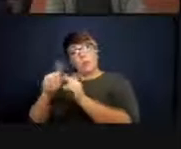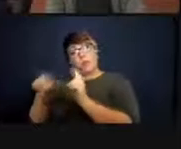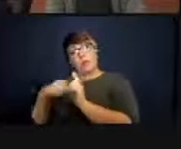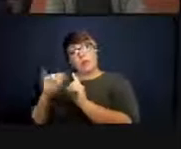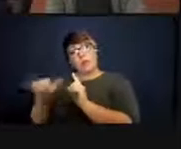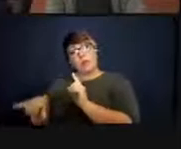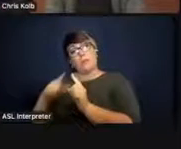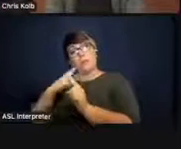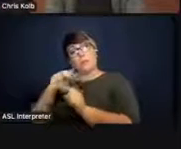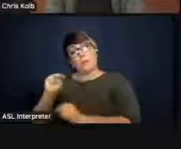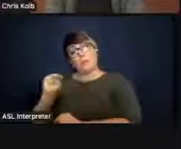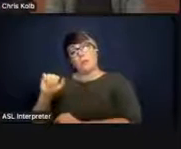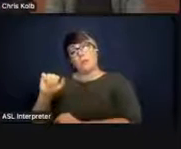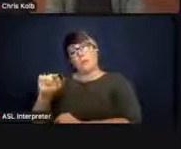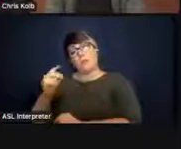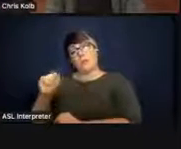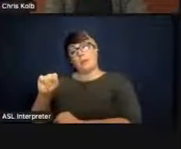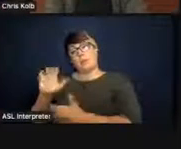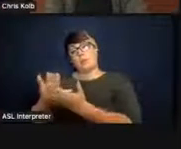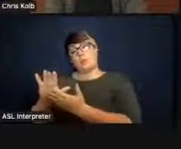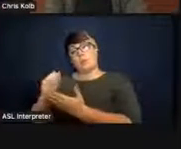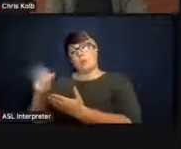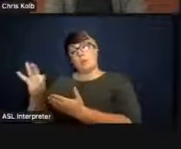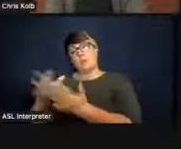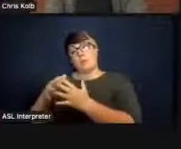الفقرات التي نستطيع أن نقوم